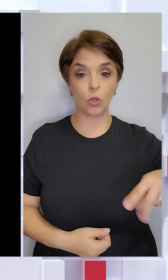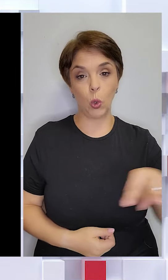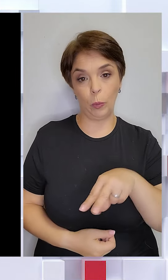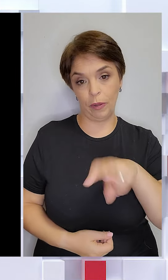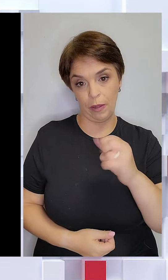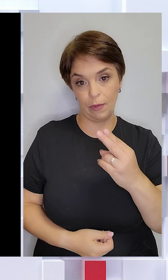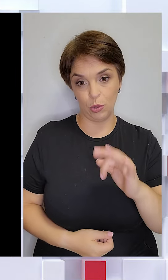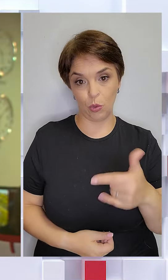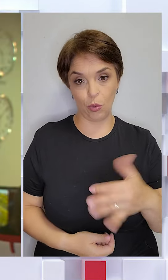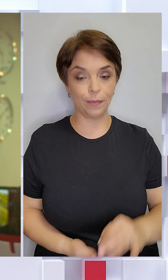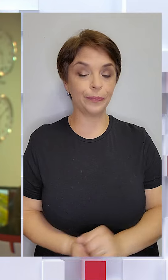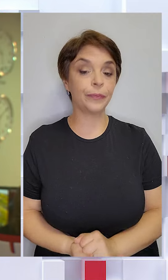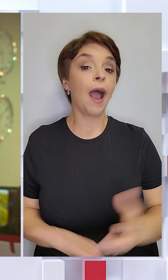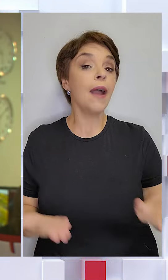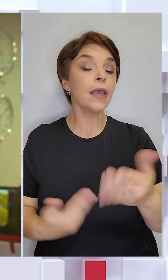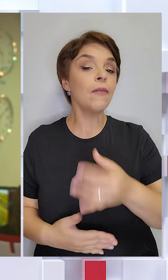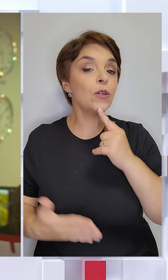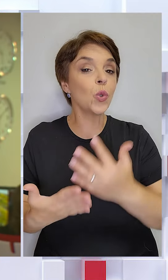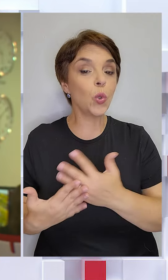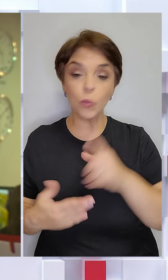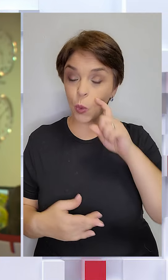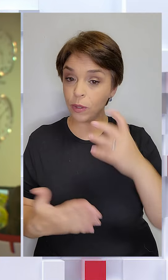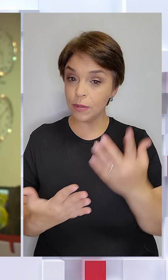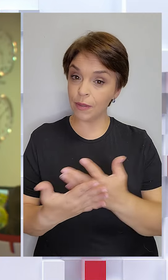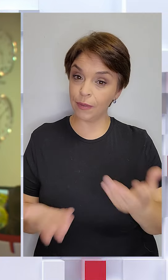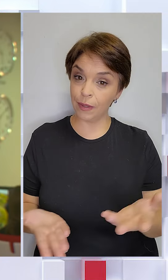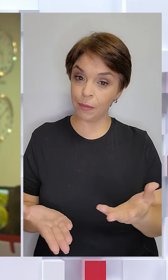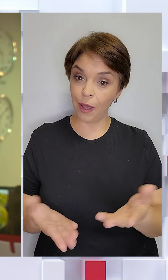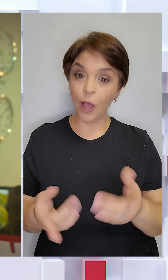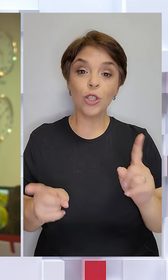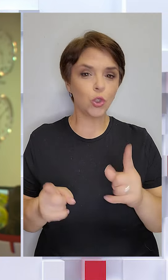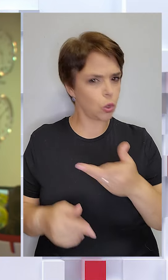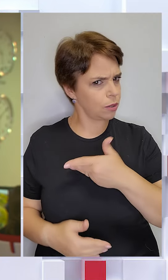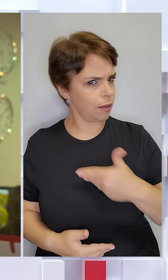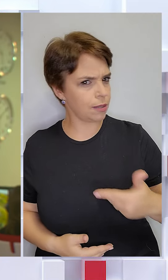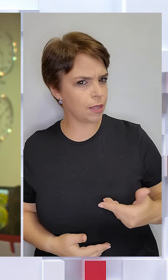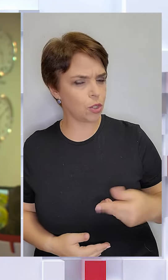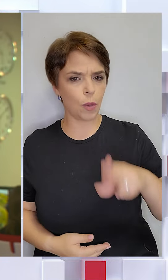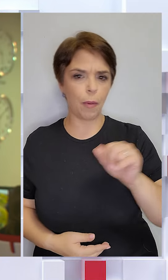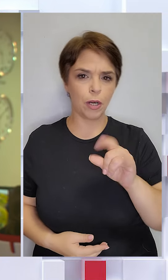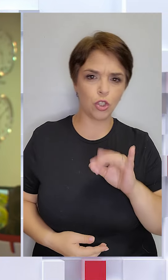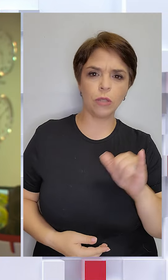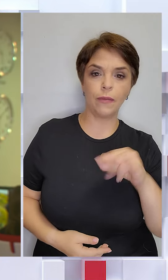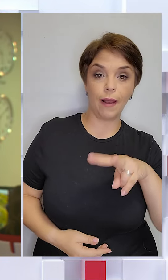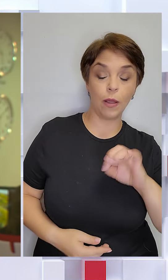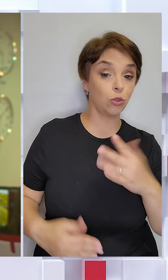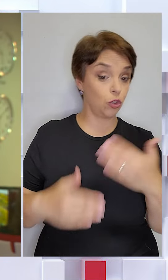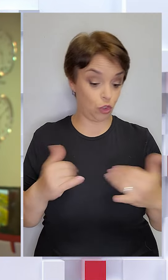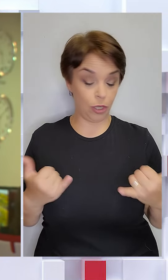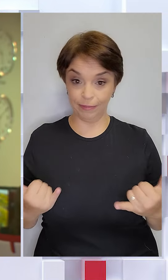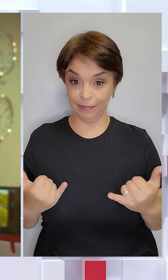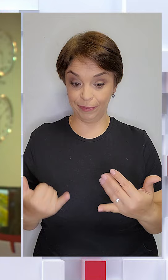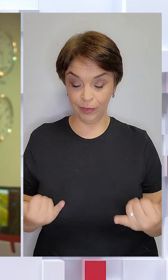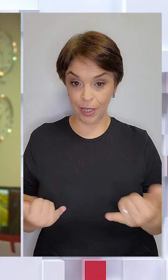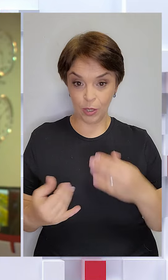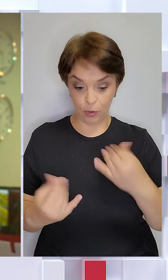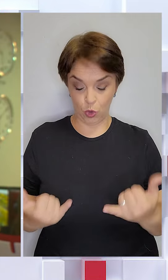Любомира Левицького. А який ваш улюблений український фільм? Щось класичне, Параджанов, Іллєнко, чи вже зняте за